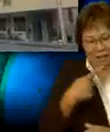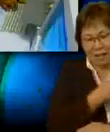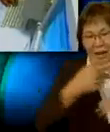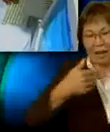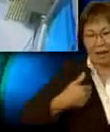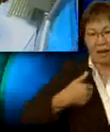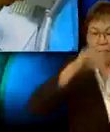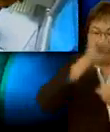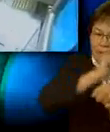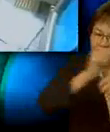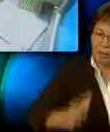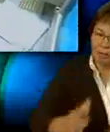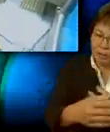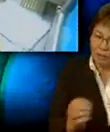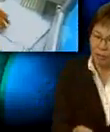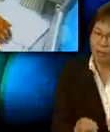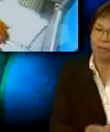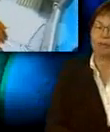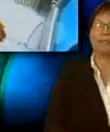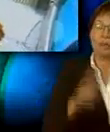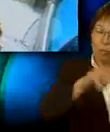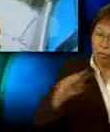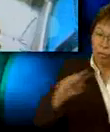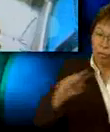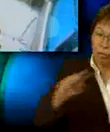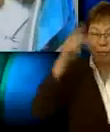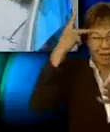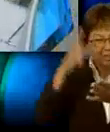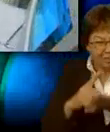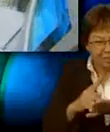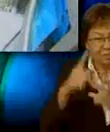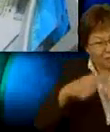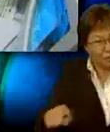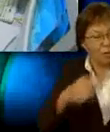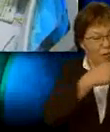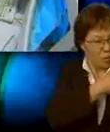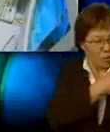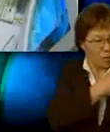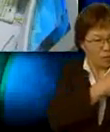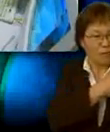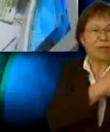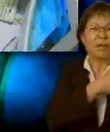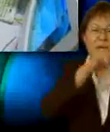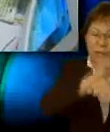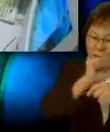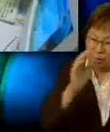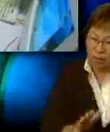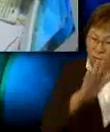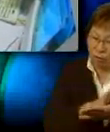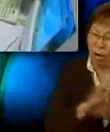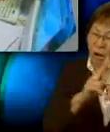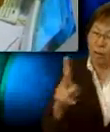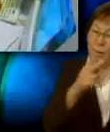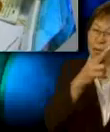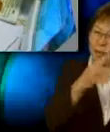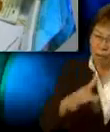kita juga mempunyai pekerja pejabat. Walaupun murid-murid tidak mengenali mereka, tetapi peranan yang dimainkan oleh mereka amatlah